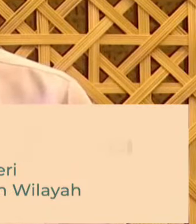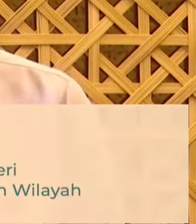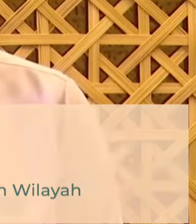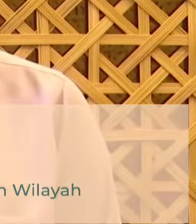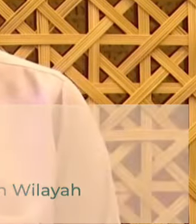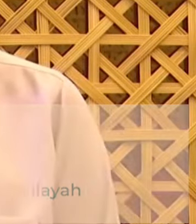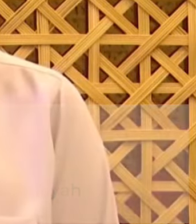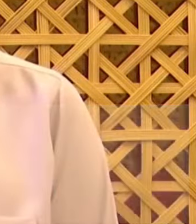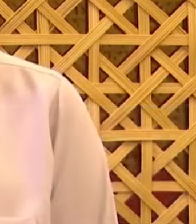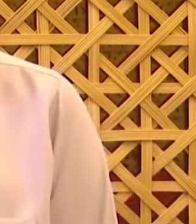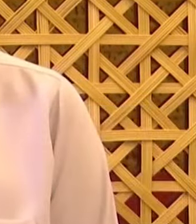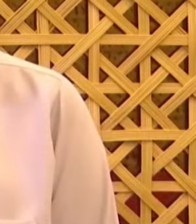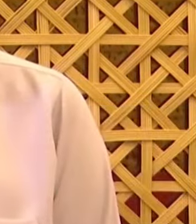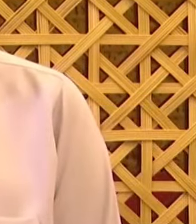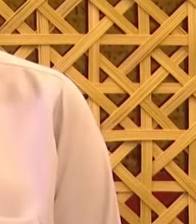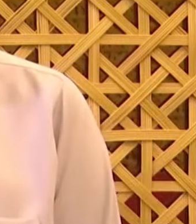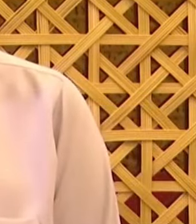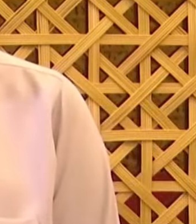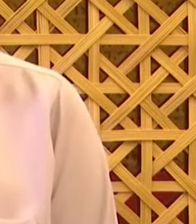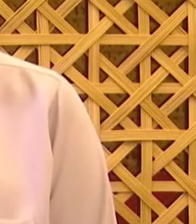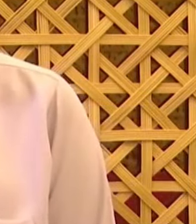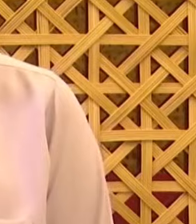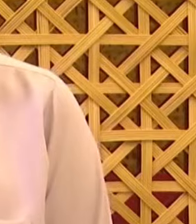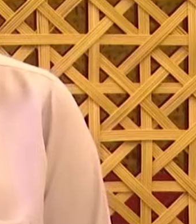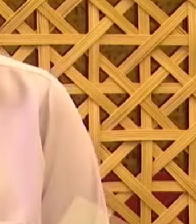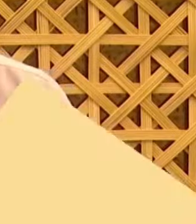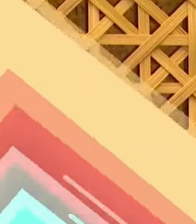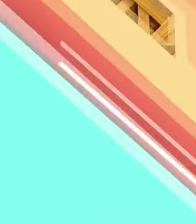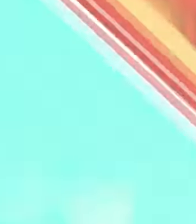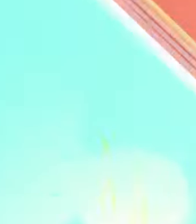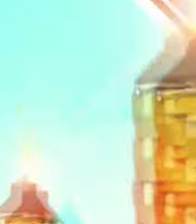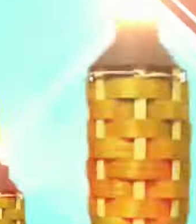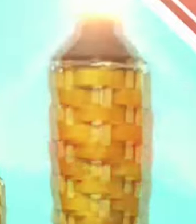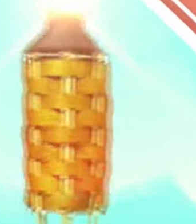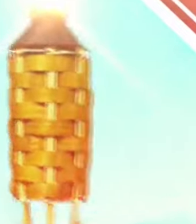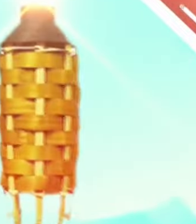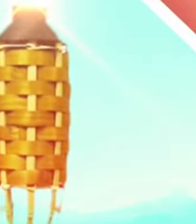mengucapkan Selamat Hari Raya Aidilfitri. Maaf zahir dan batin.